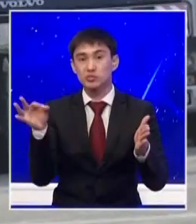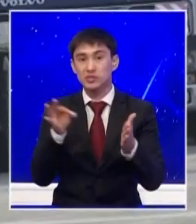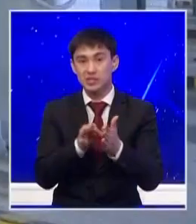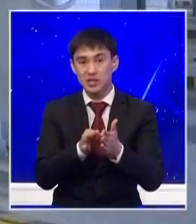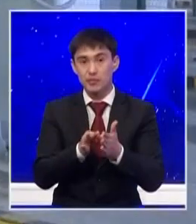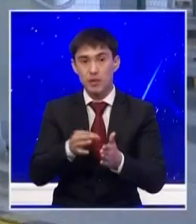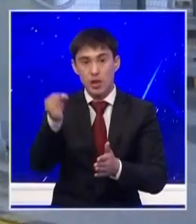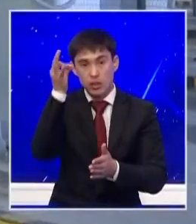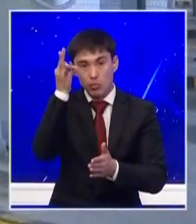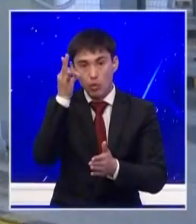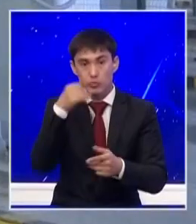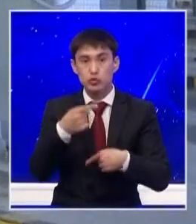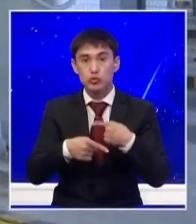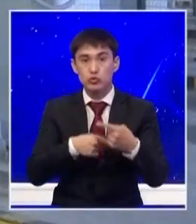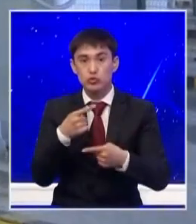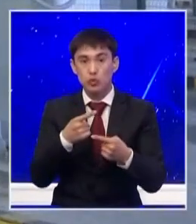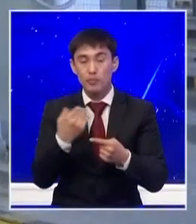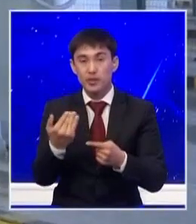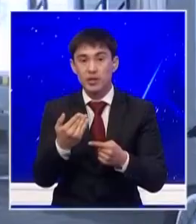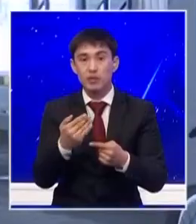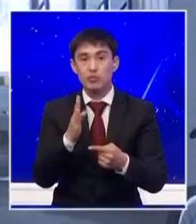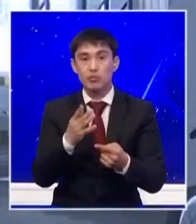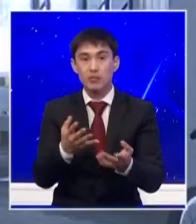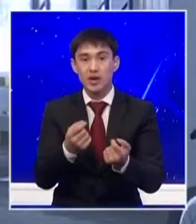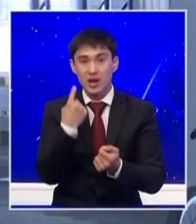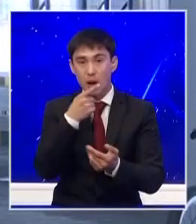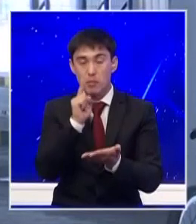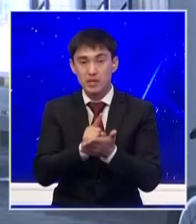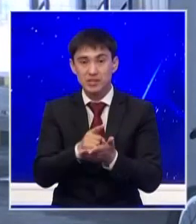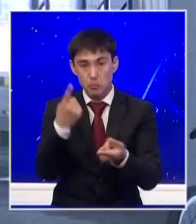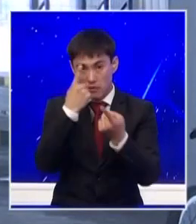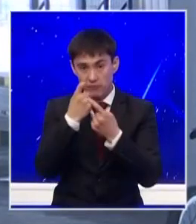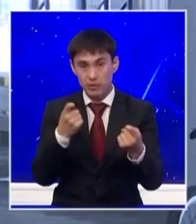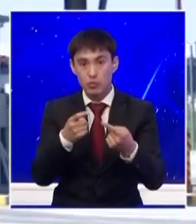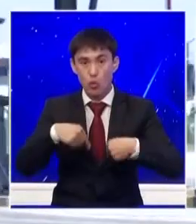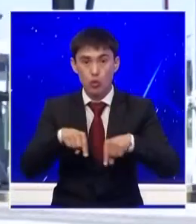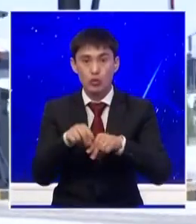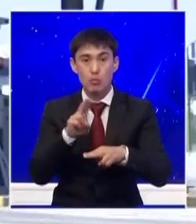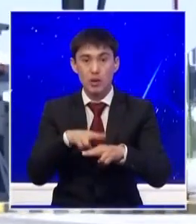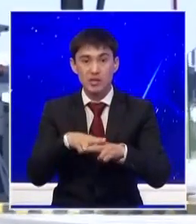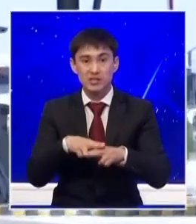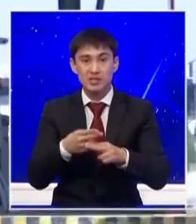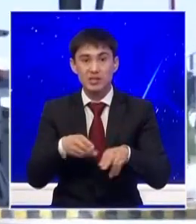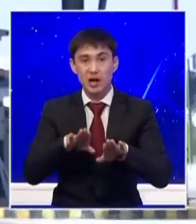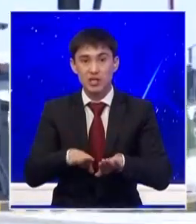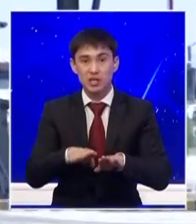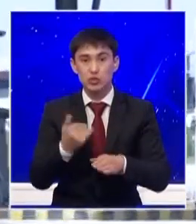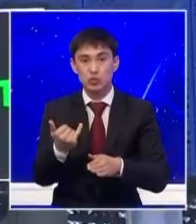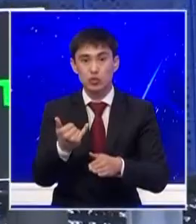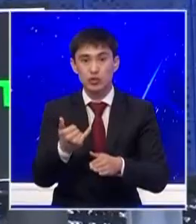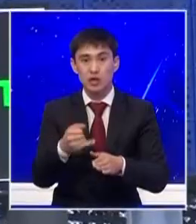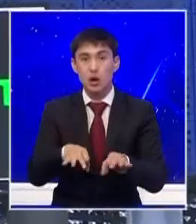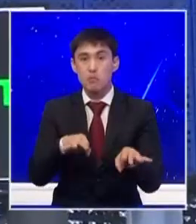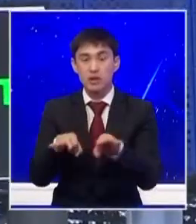целям стоит отметить что принимающие лица обязаны проинформировать органы внутренних дел находящихся у них